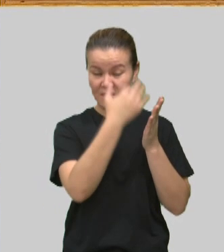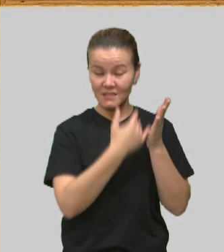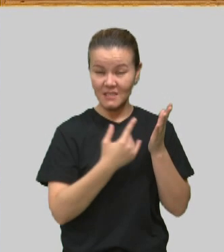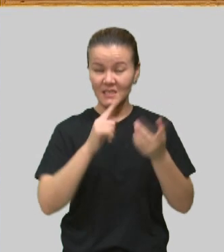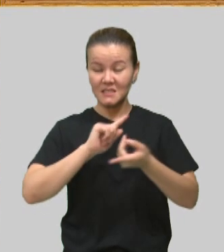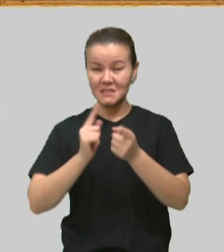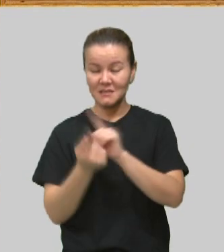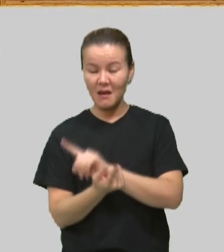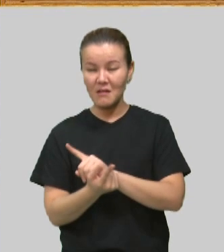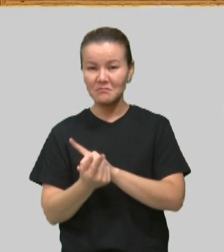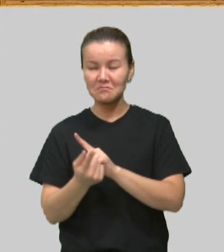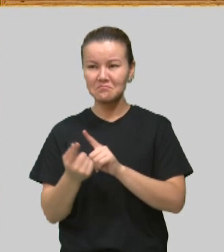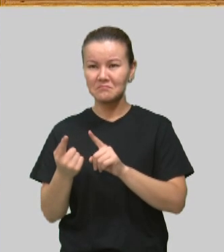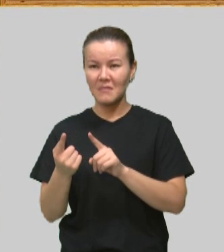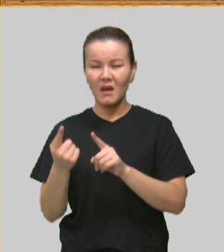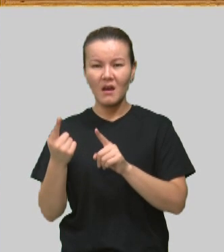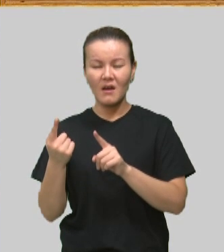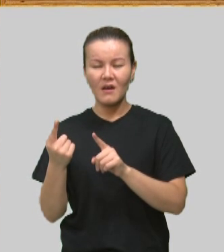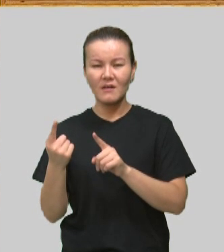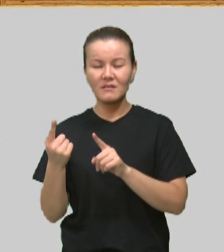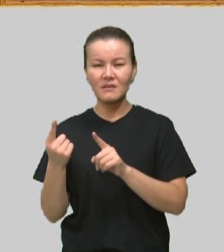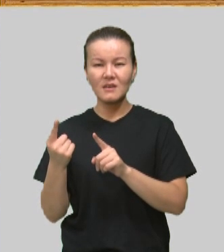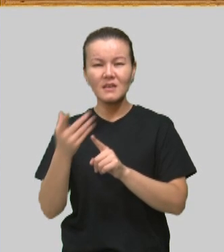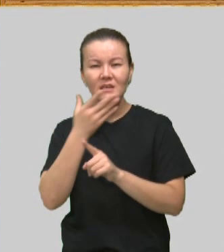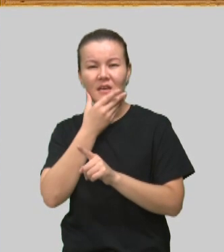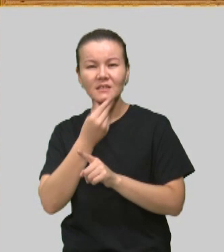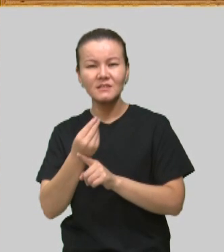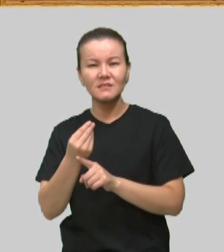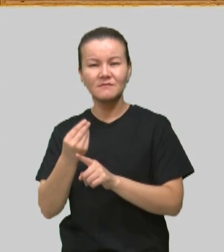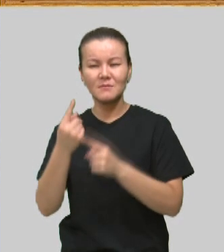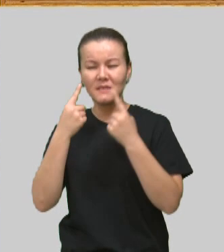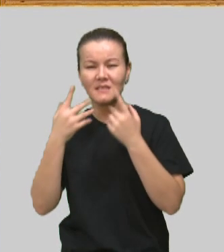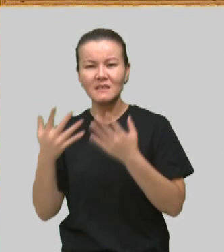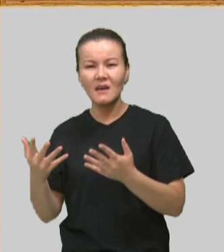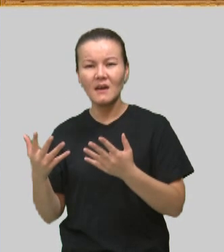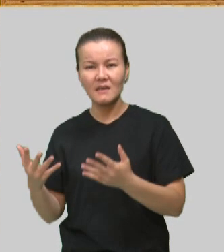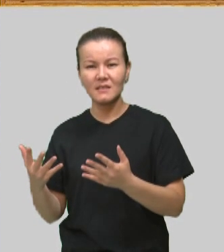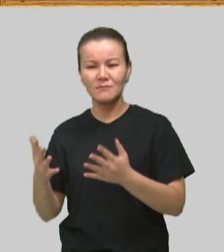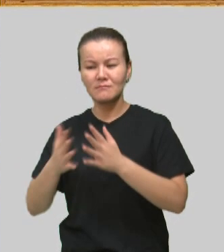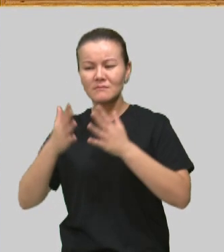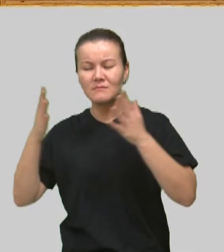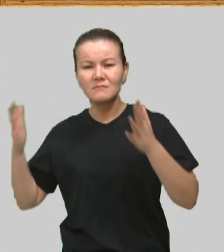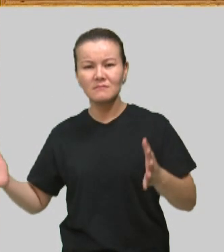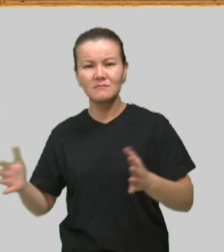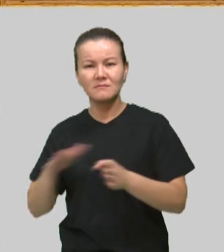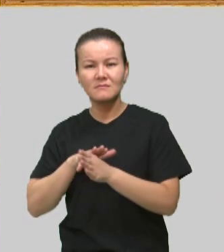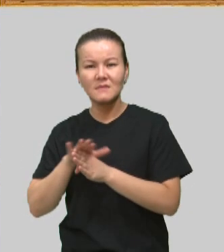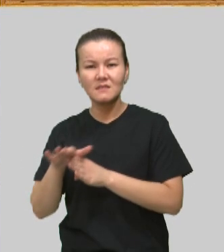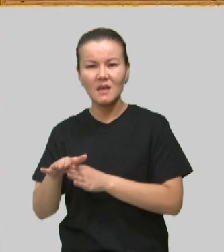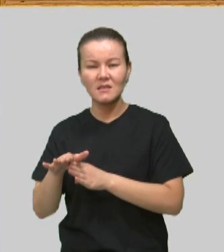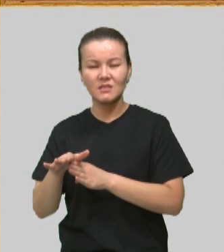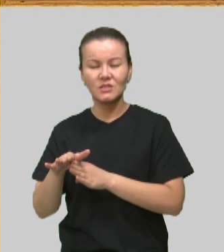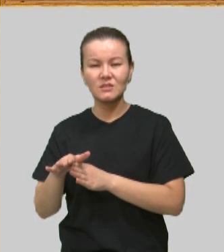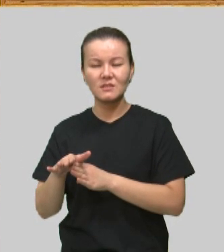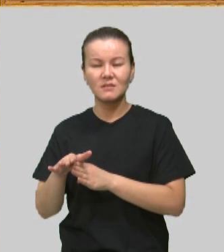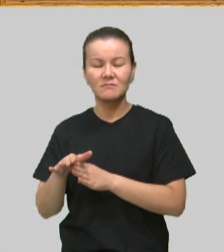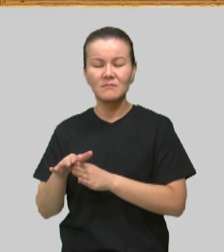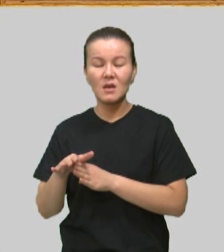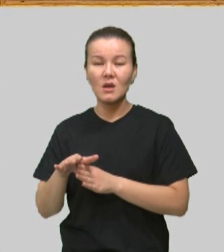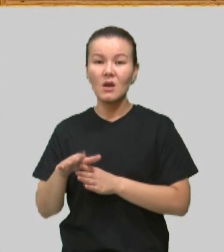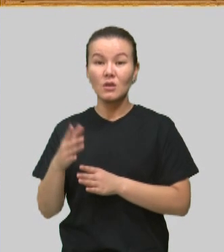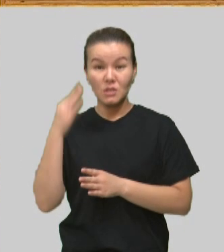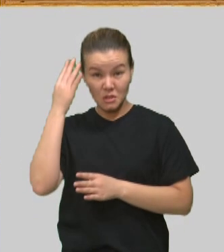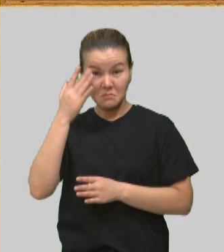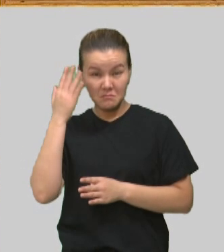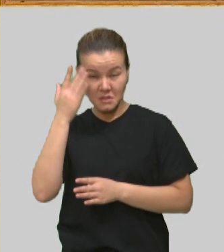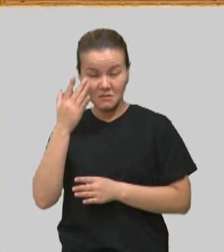более выразительным, ярким, полным, хотя смысл